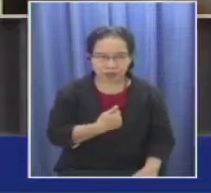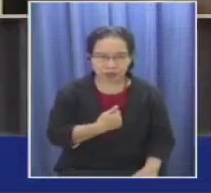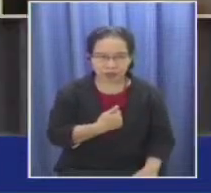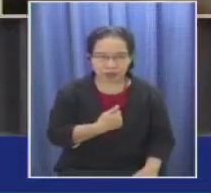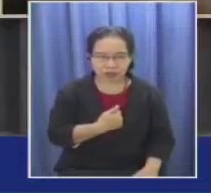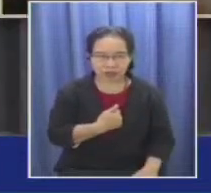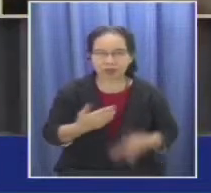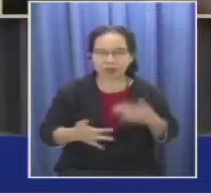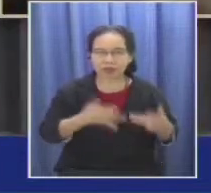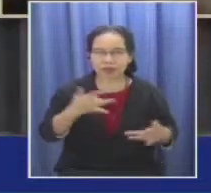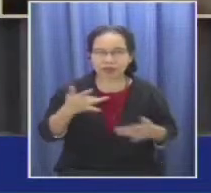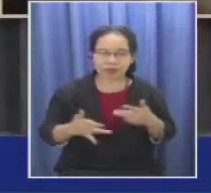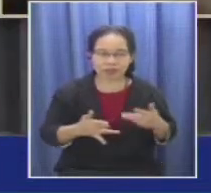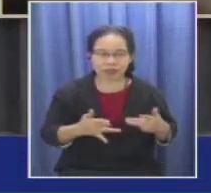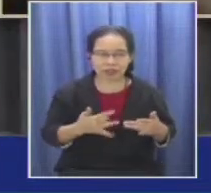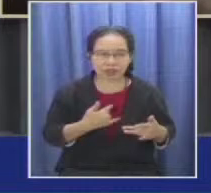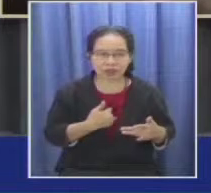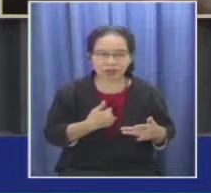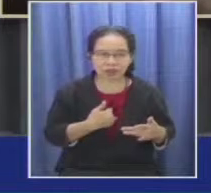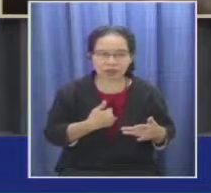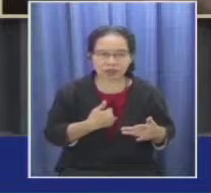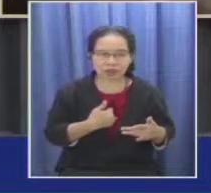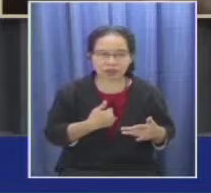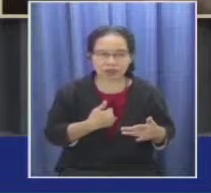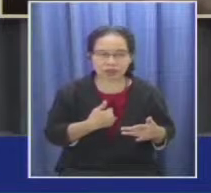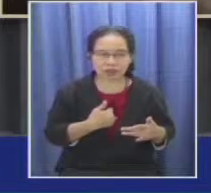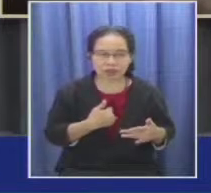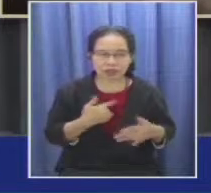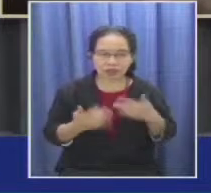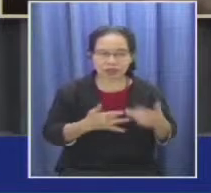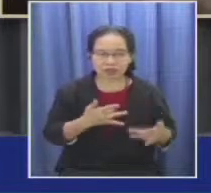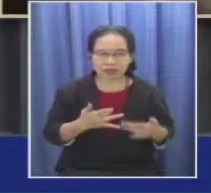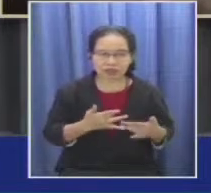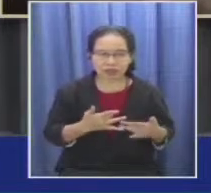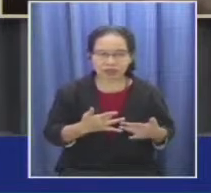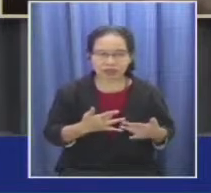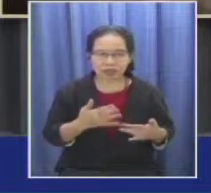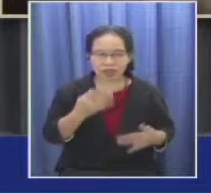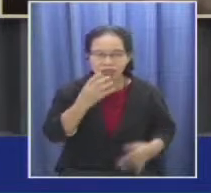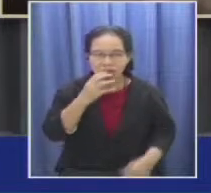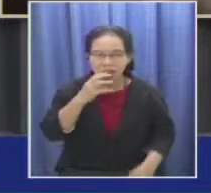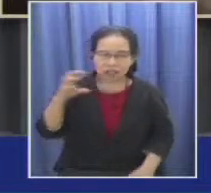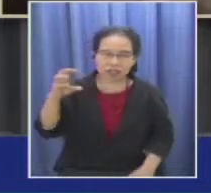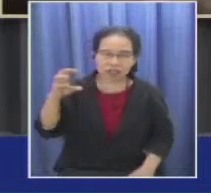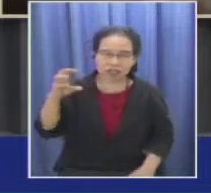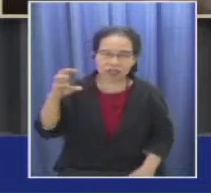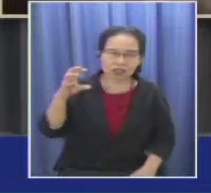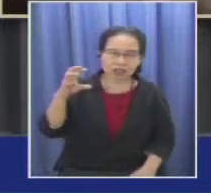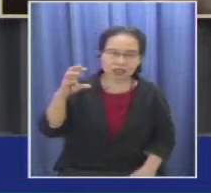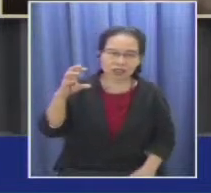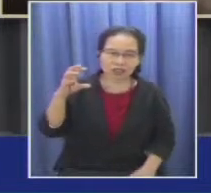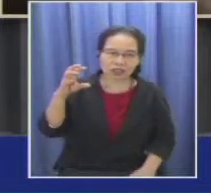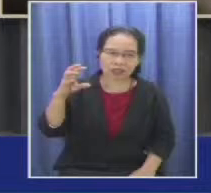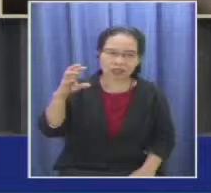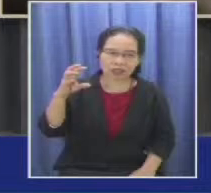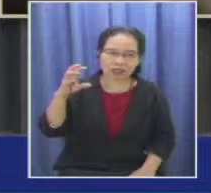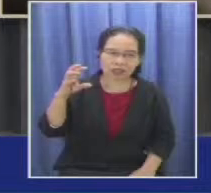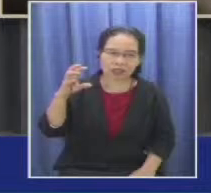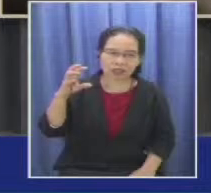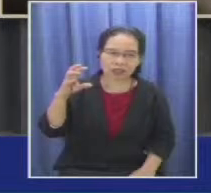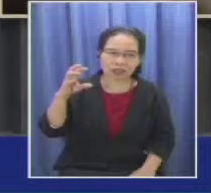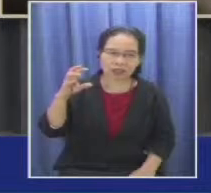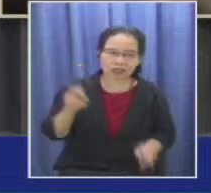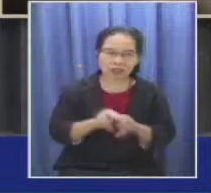na mentumi ho mebio kide me kan ne se Awurade hunu me mmobọ eno pani asema me kan man kasa bebre me kasa me Awurade